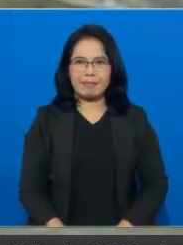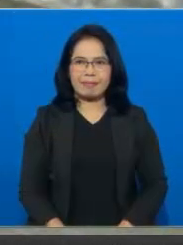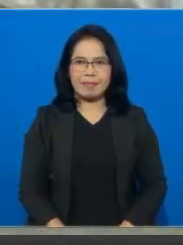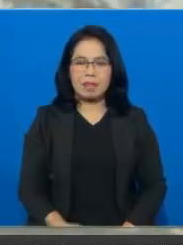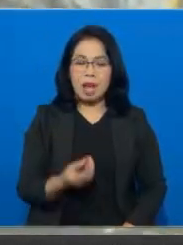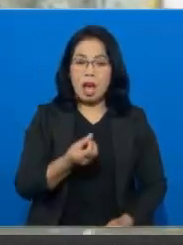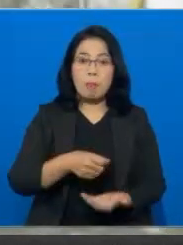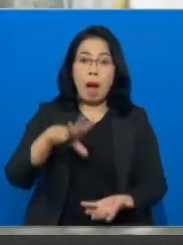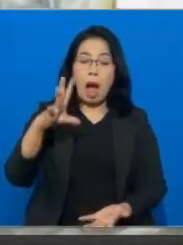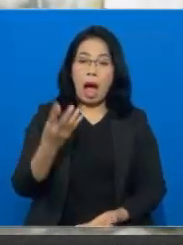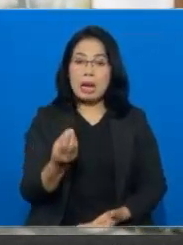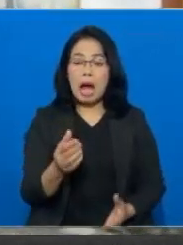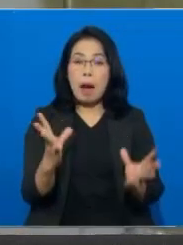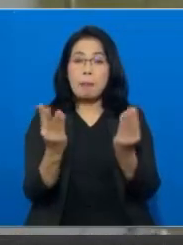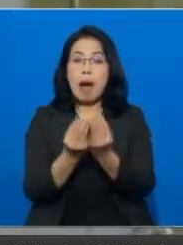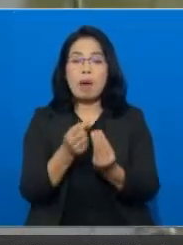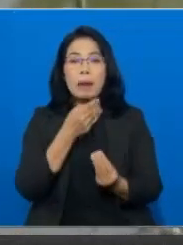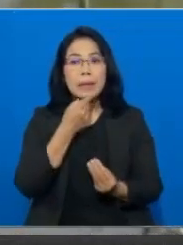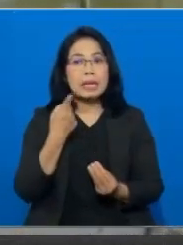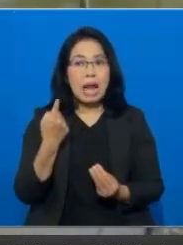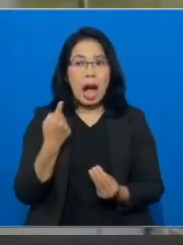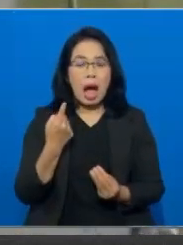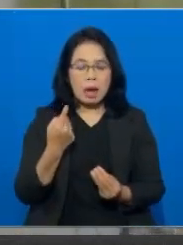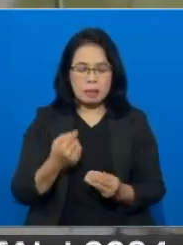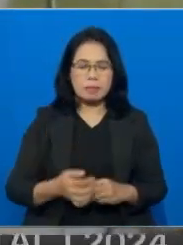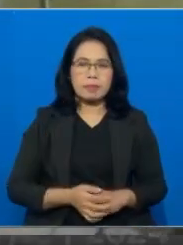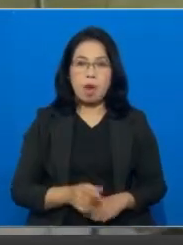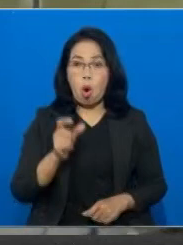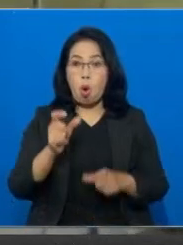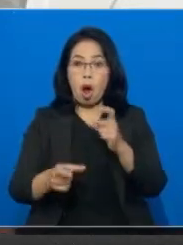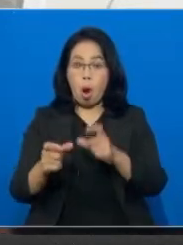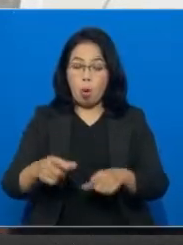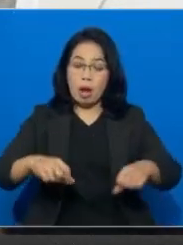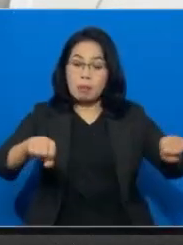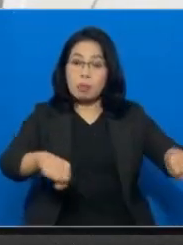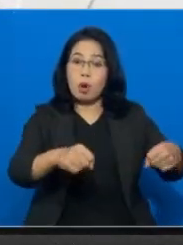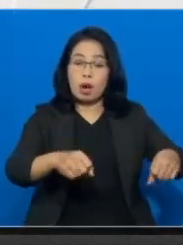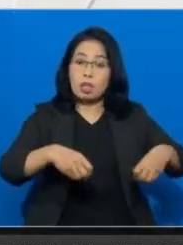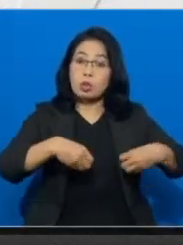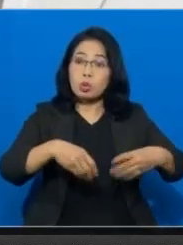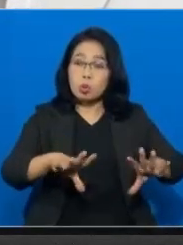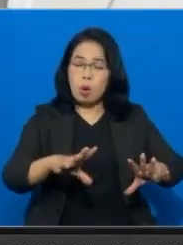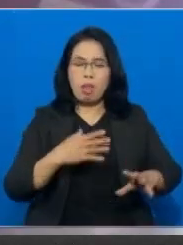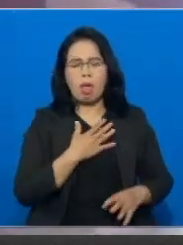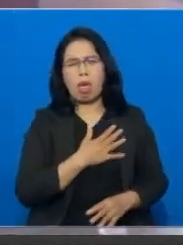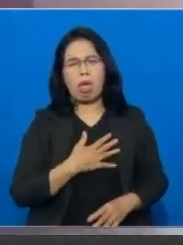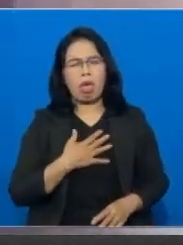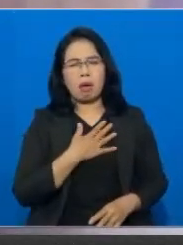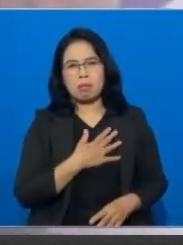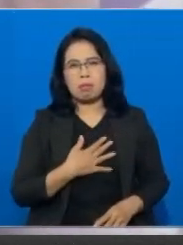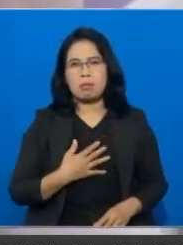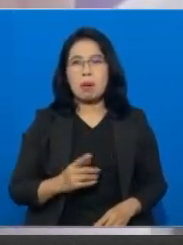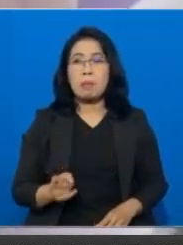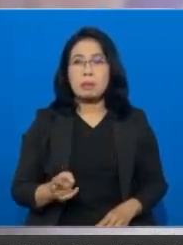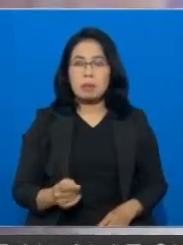Mahalnya harga bawang merah di pasaran membuat pemilik usaha rumahan bawang goreng di Kecamatan Panongan, Kabupaten Tangerang Banten resah. Harga bawang merah yang saat